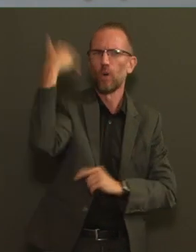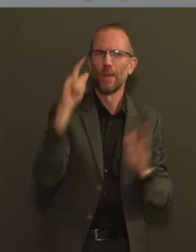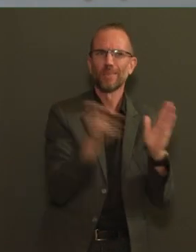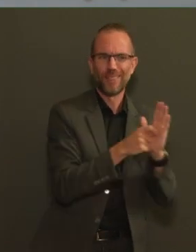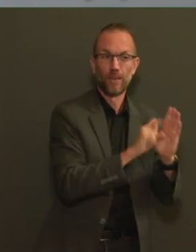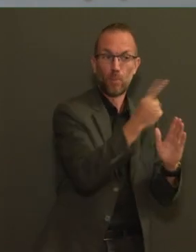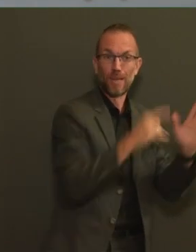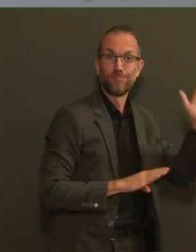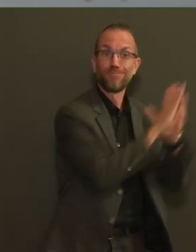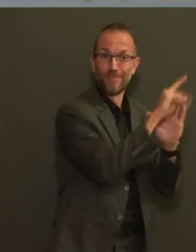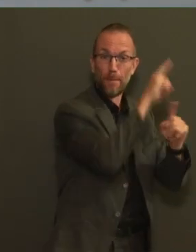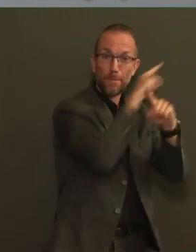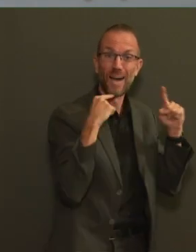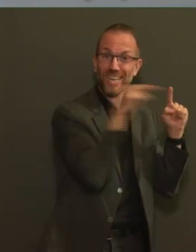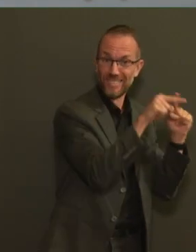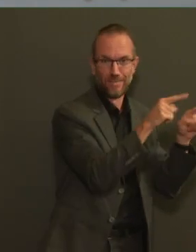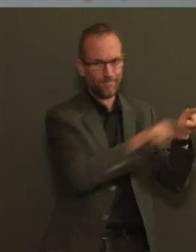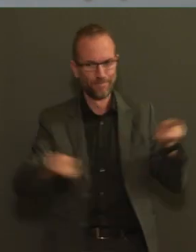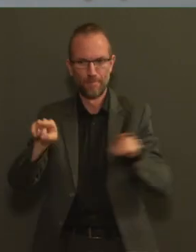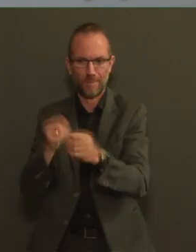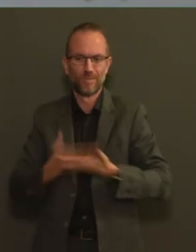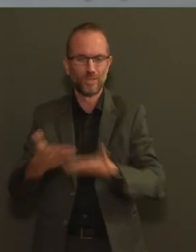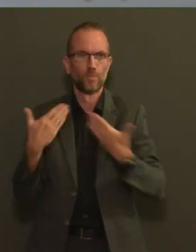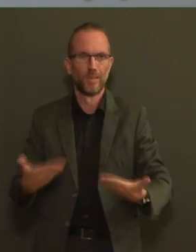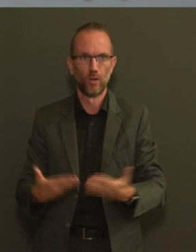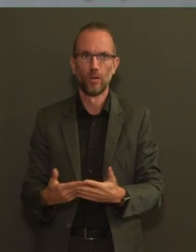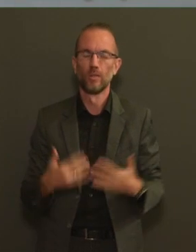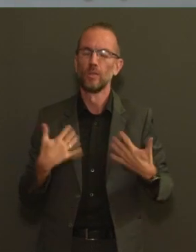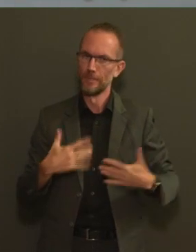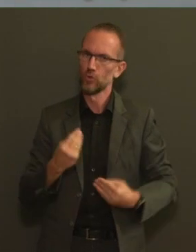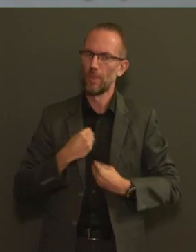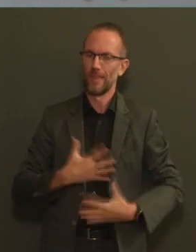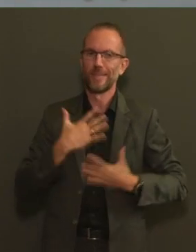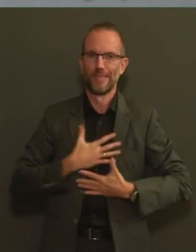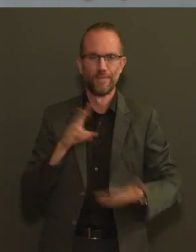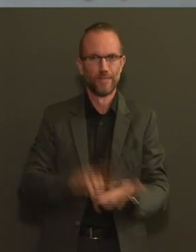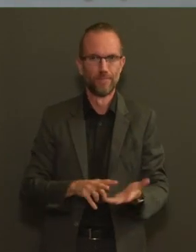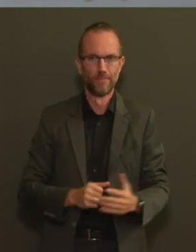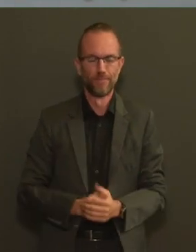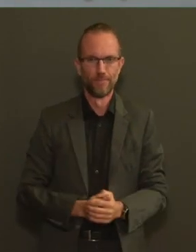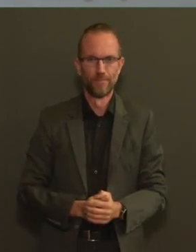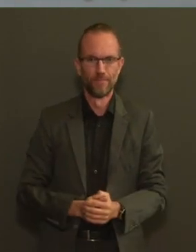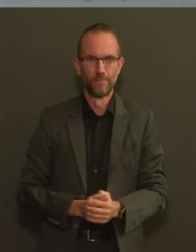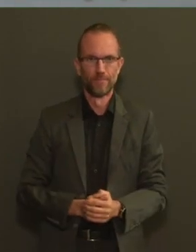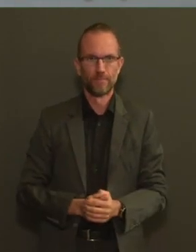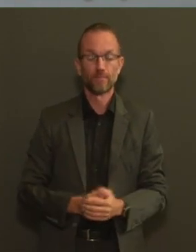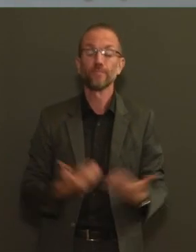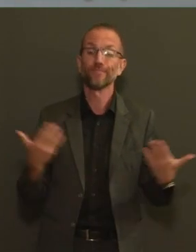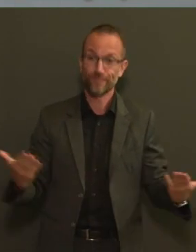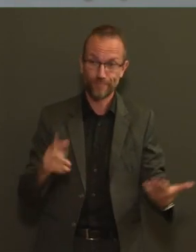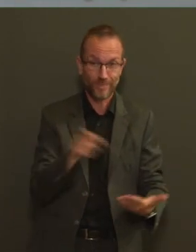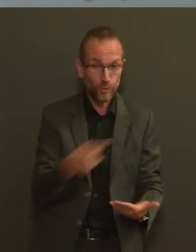assez parlant et impressionnant en même temps. Alors nous devons toujours, bien sûr, je dirais bien sûr parce que c'est malheureusement le